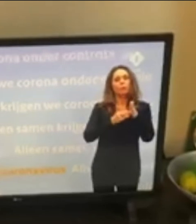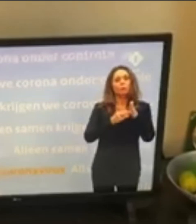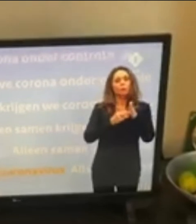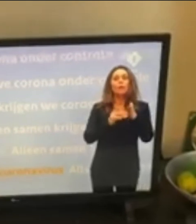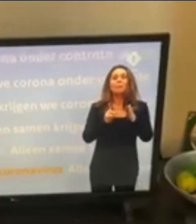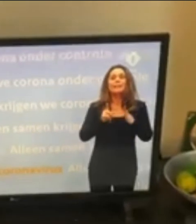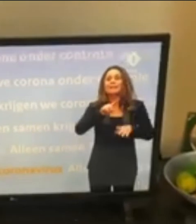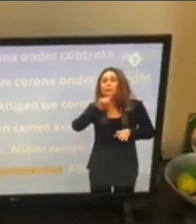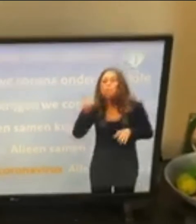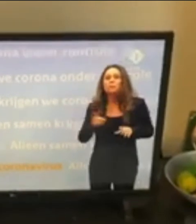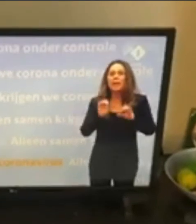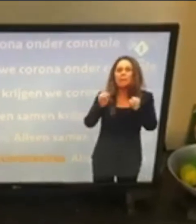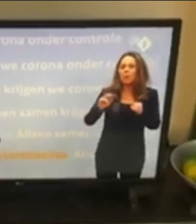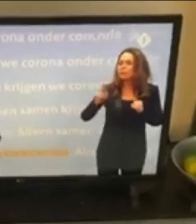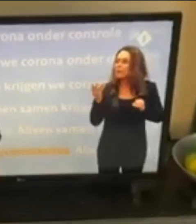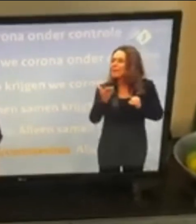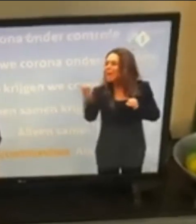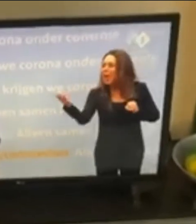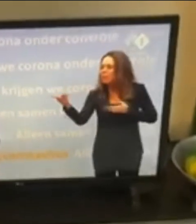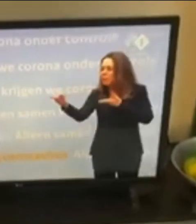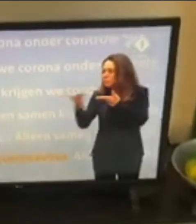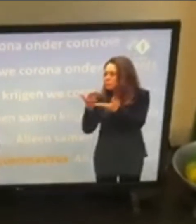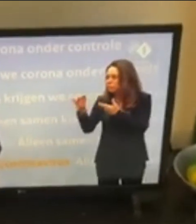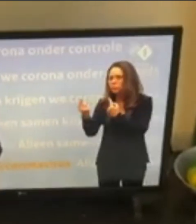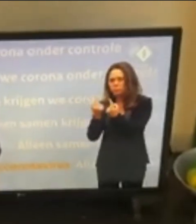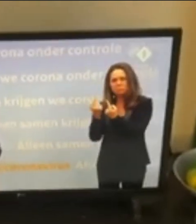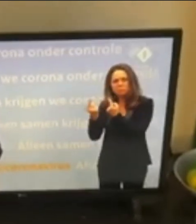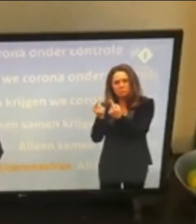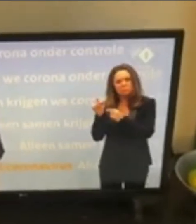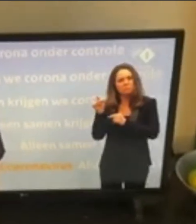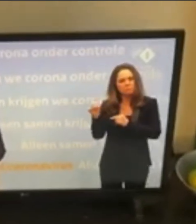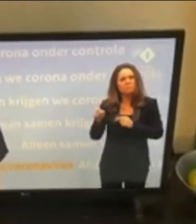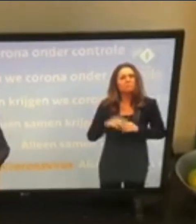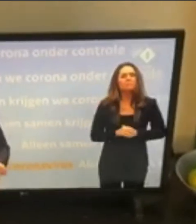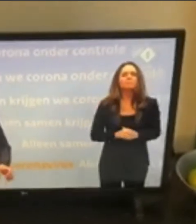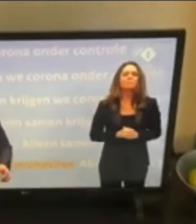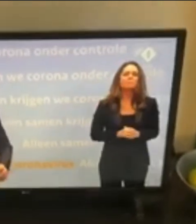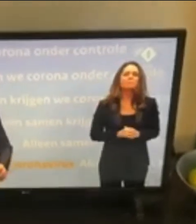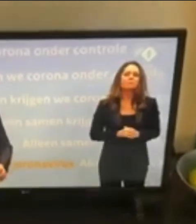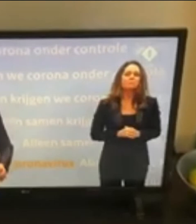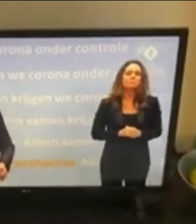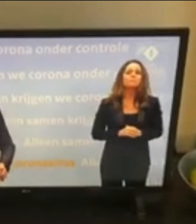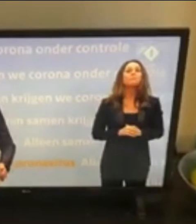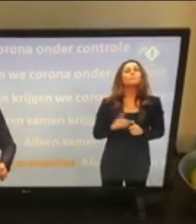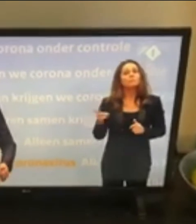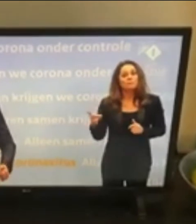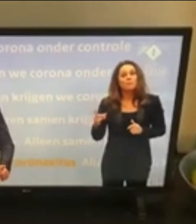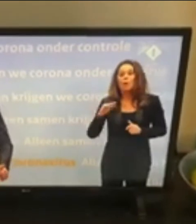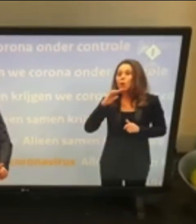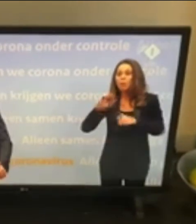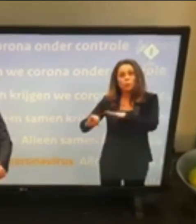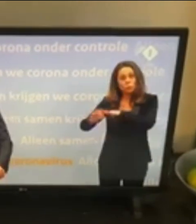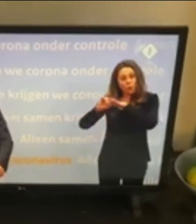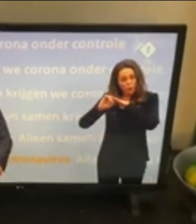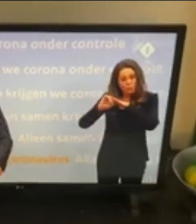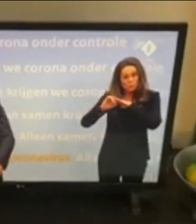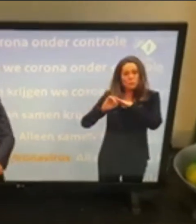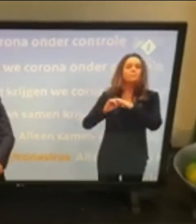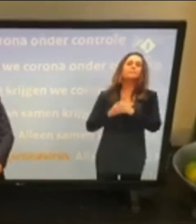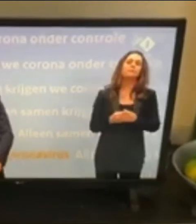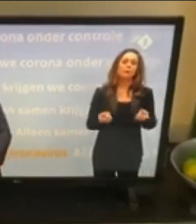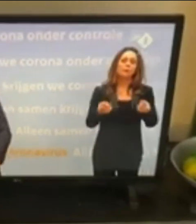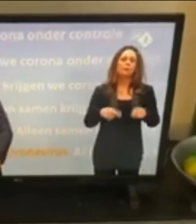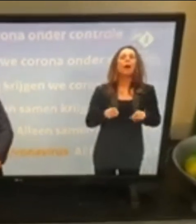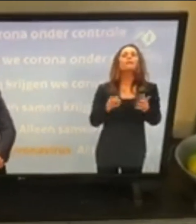zo snel mogelijk met de Tweede Kamer over dit voornemen praten. En als er dan voldoende steun is, dan pas zullen wij